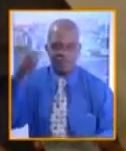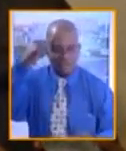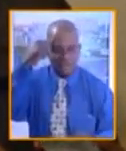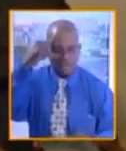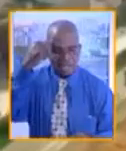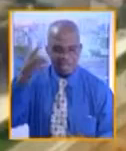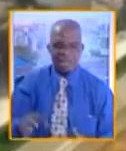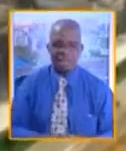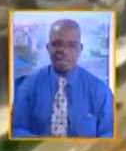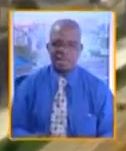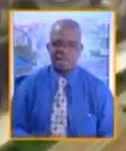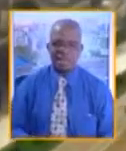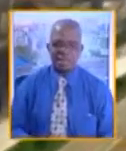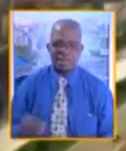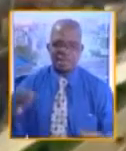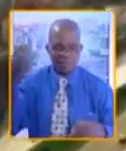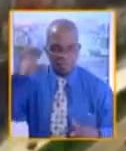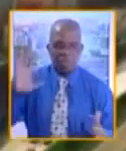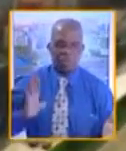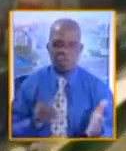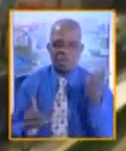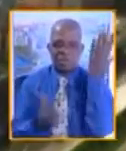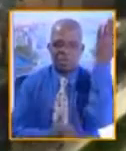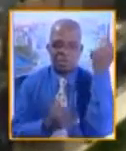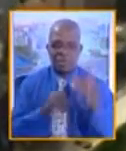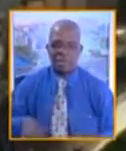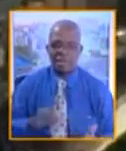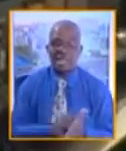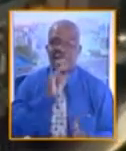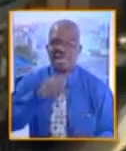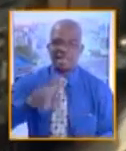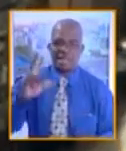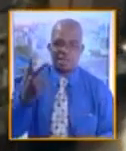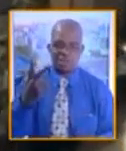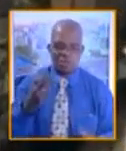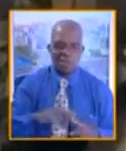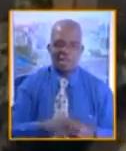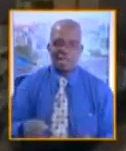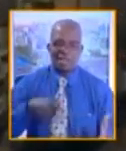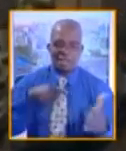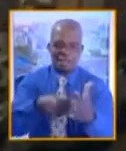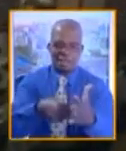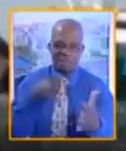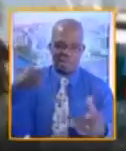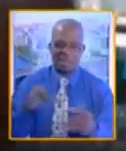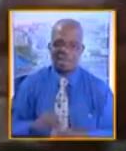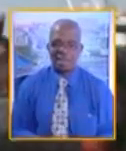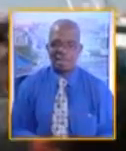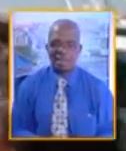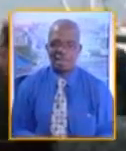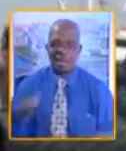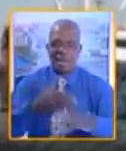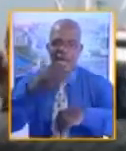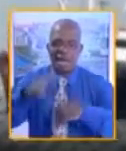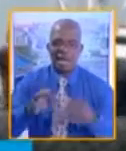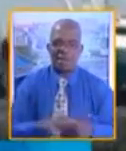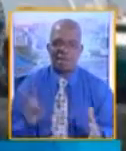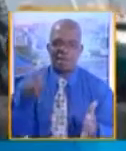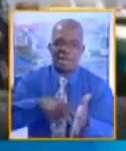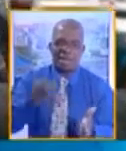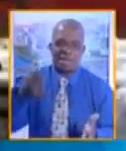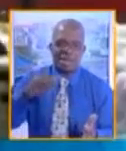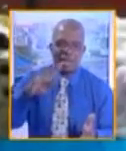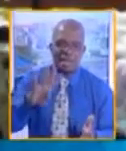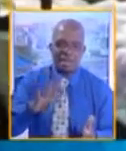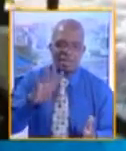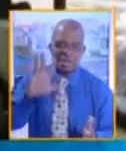donc de notre pays. Cette Eurobond est le troisième emprunt obligataire en devise étrangère de la Côte d'Ivoire, après ceux de 2014